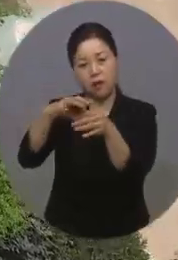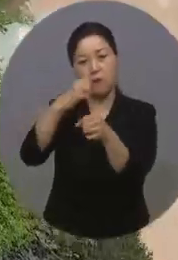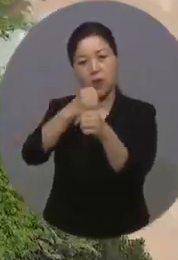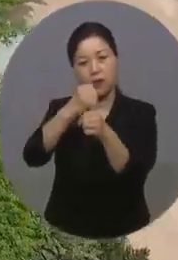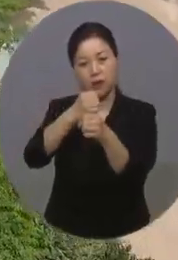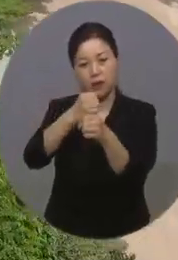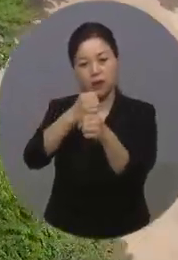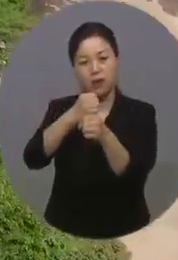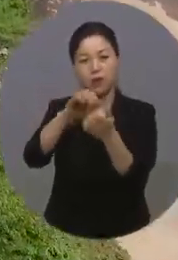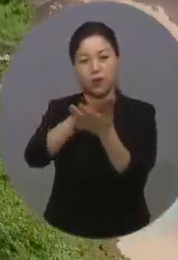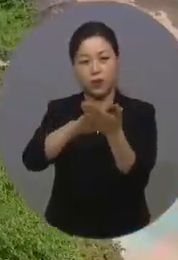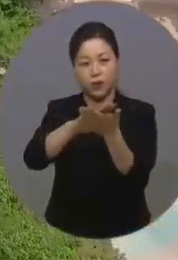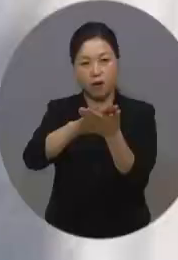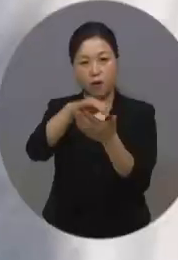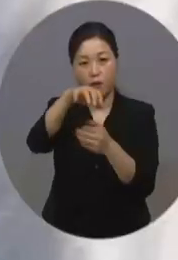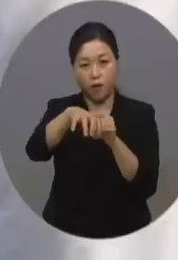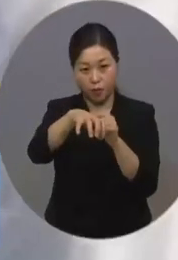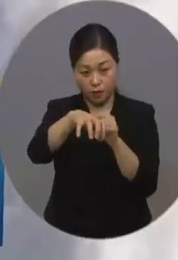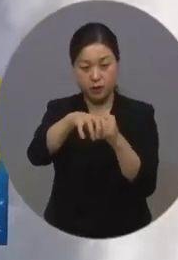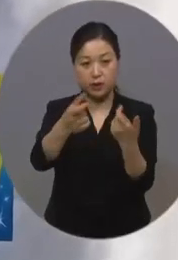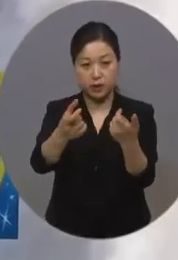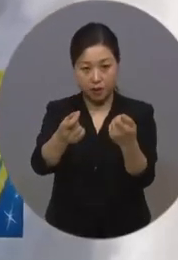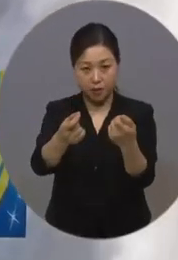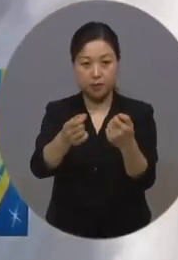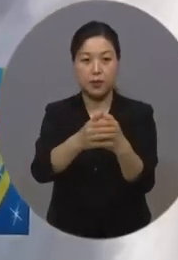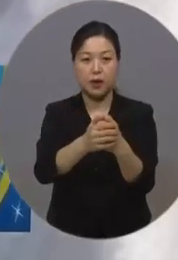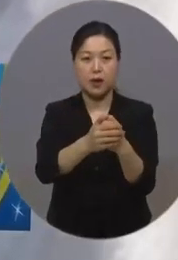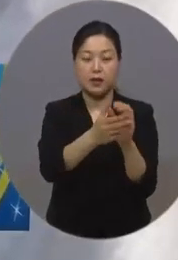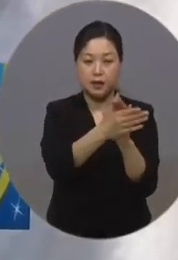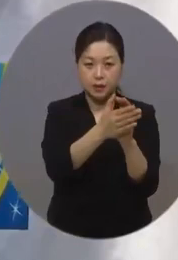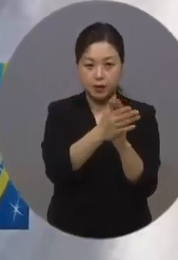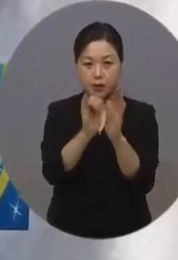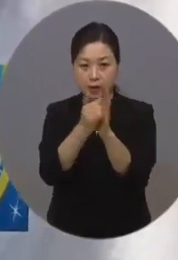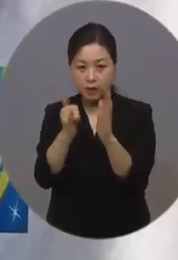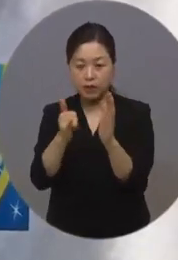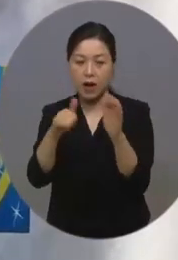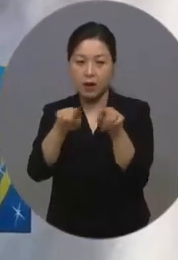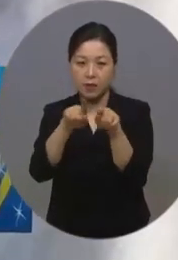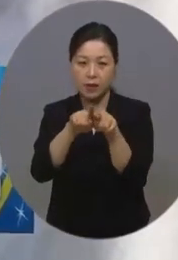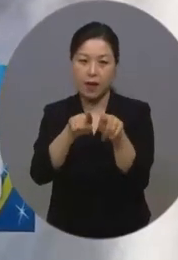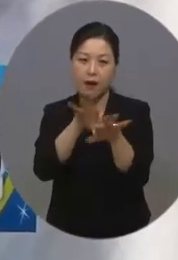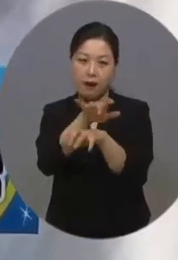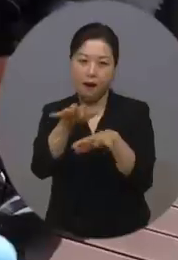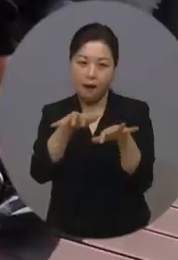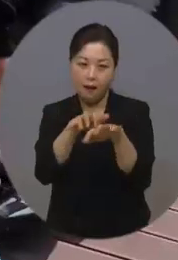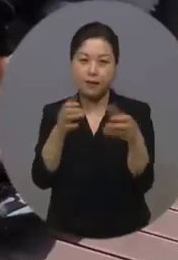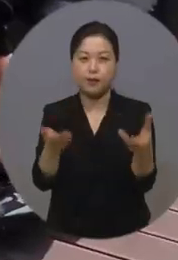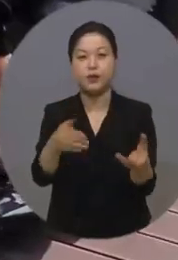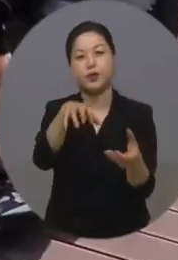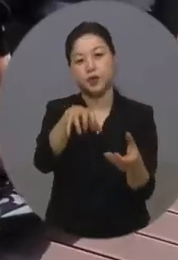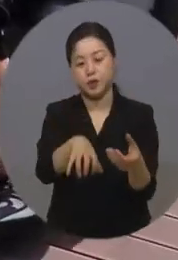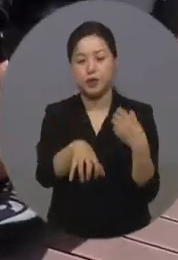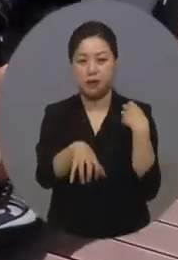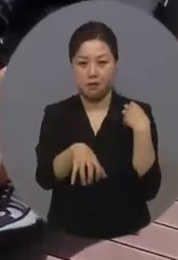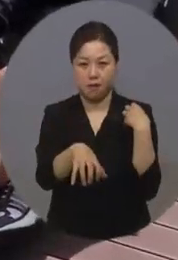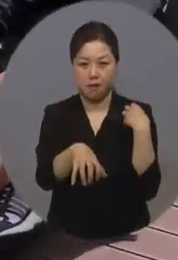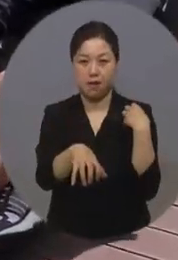놀이터의 이름처럼 친구, 가족들과 북적거리는 쉼터 역할도 하게 돼 주민 복지